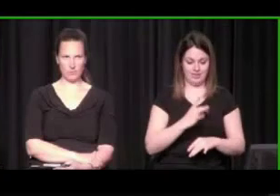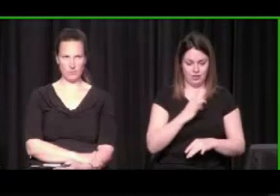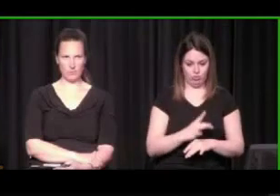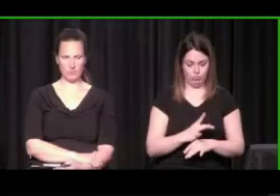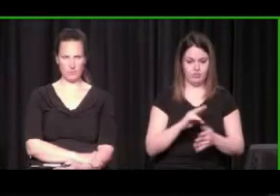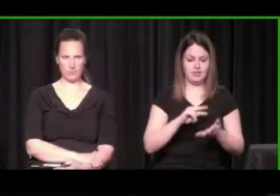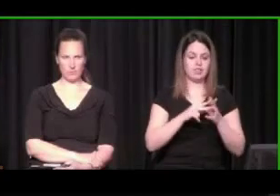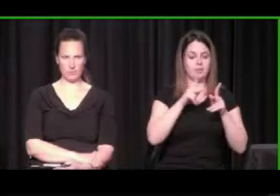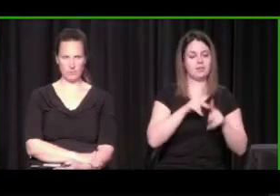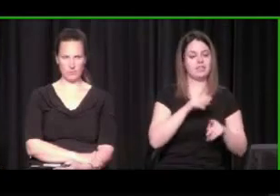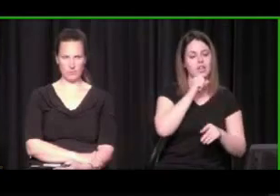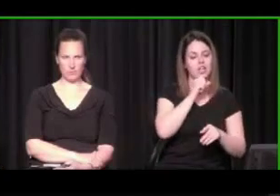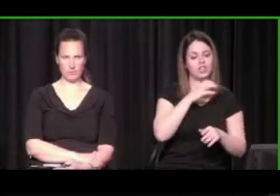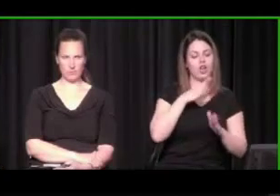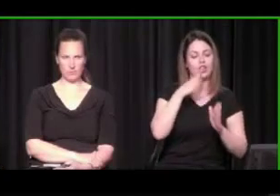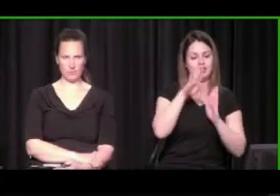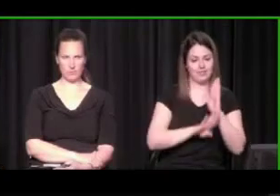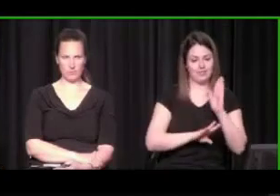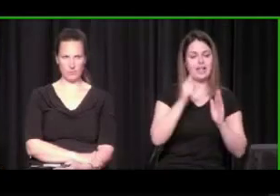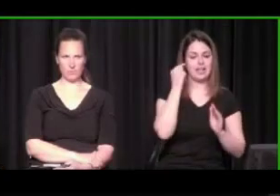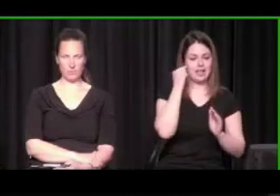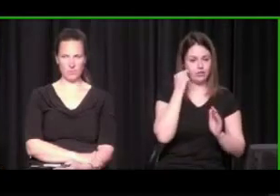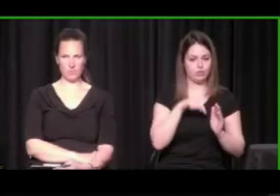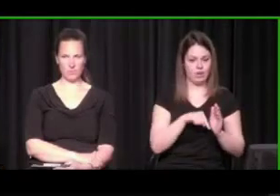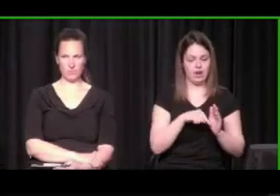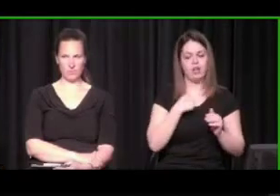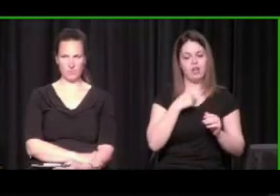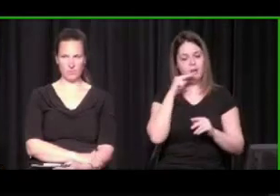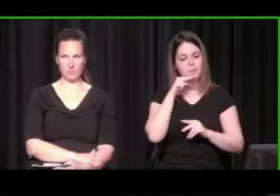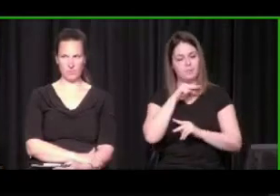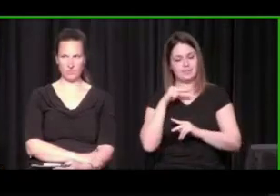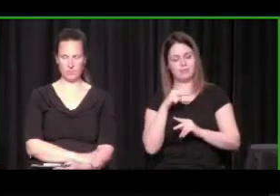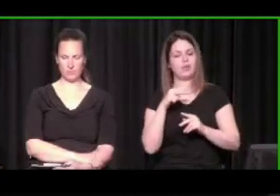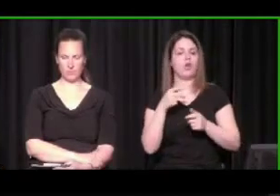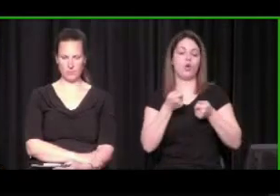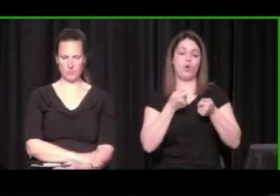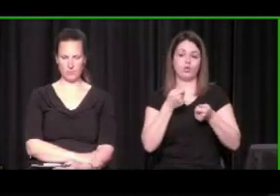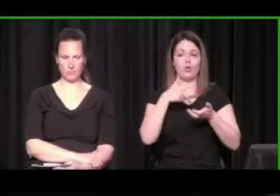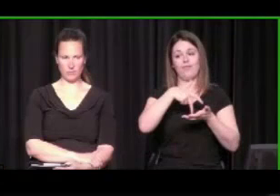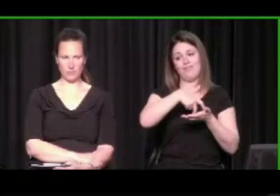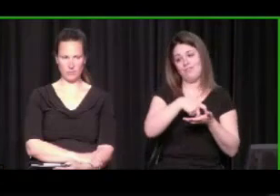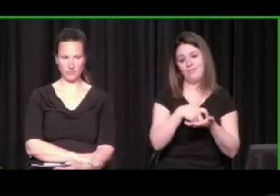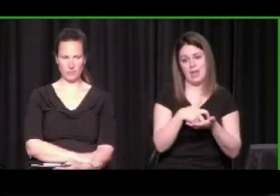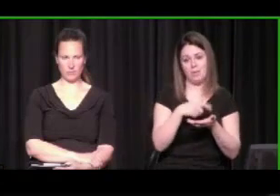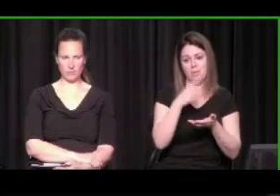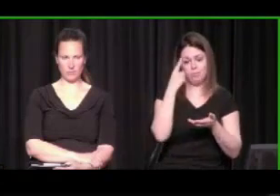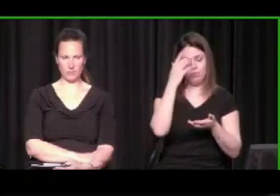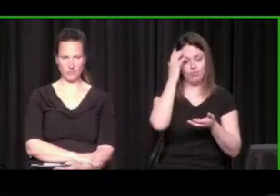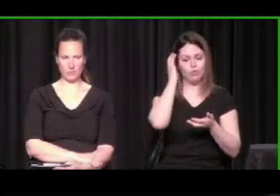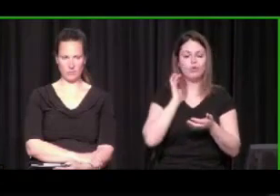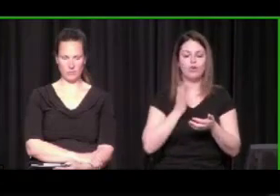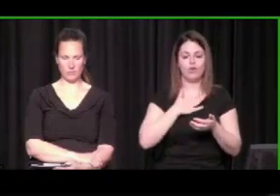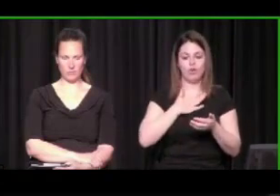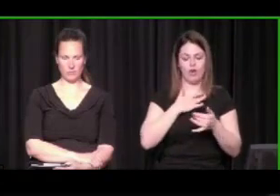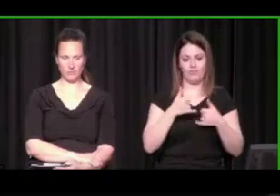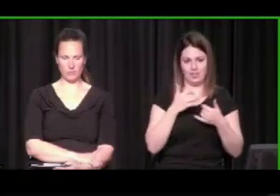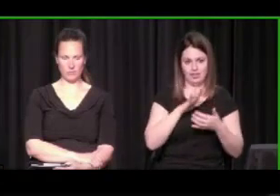déficience intellectuelle, ce qu'on sait, c'est que leur perception de contrôle est en fait dans les différents domaines de leur vie. On peut se